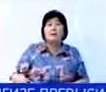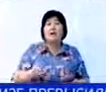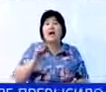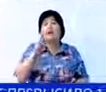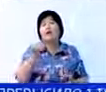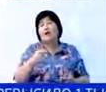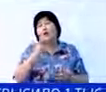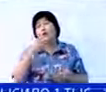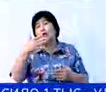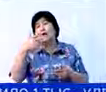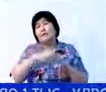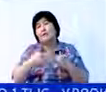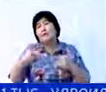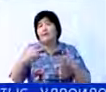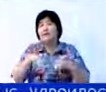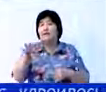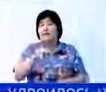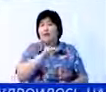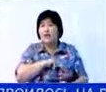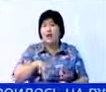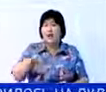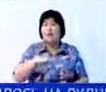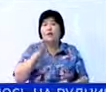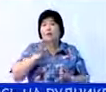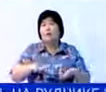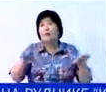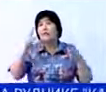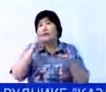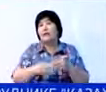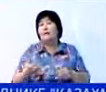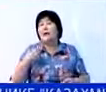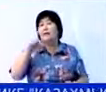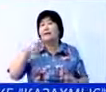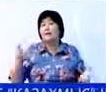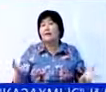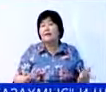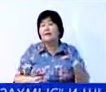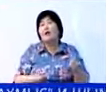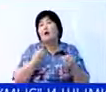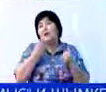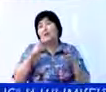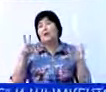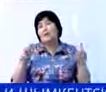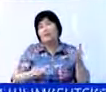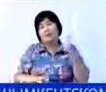свыше 180 семей. Все работы в зоне подтопления завершены, и кызылординские спасатели благополучно вернулись домой.